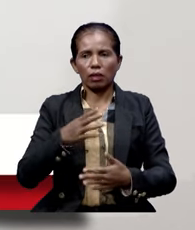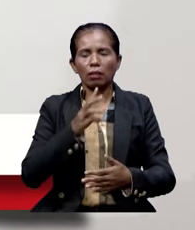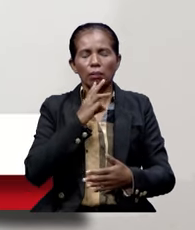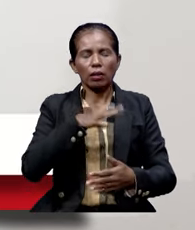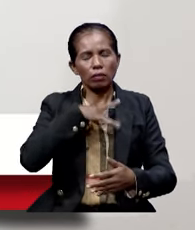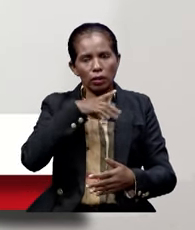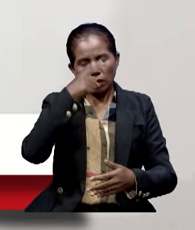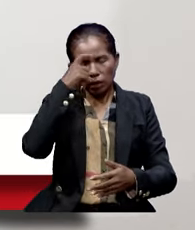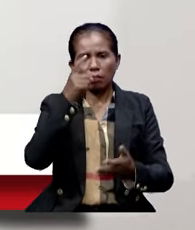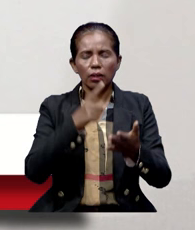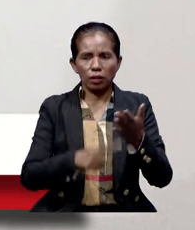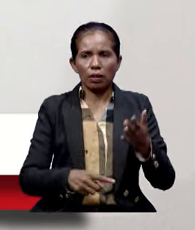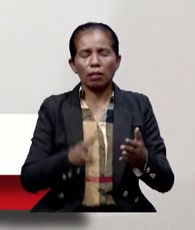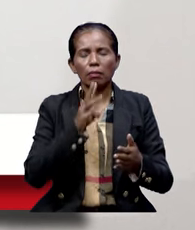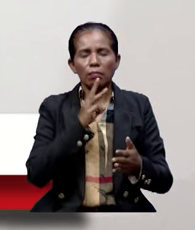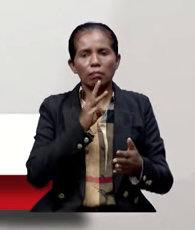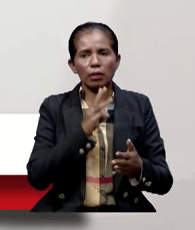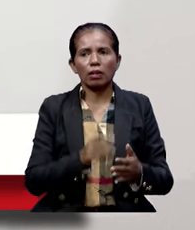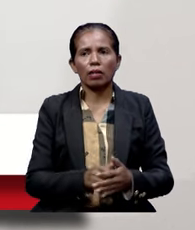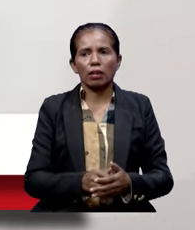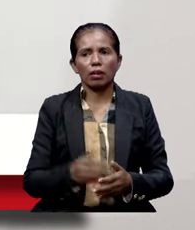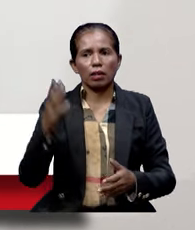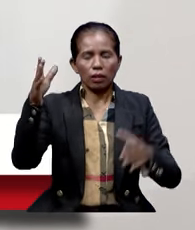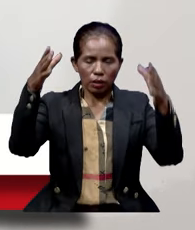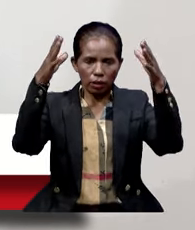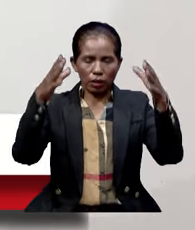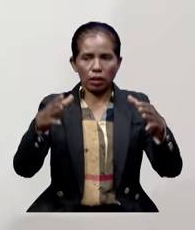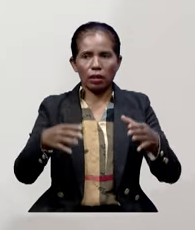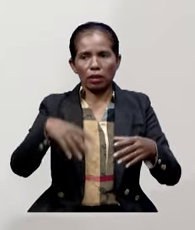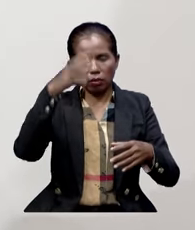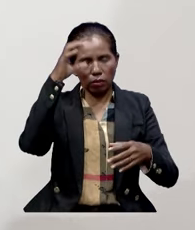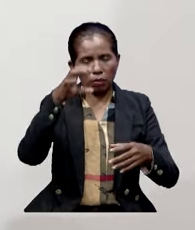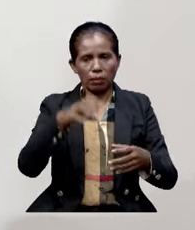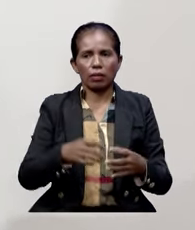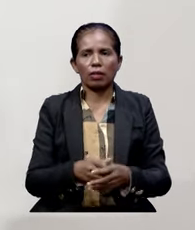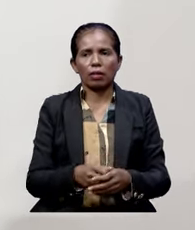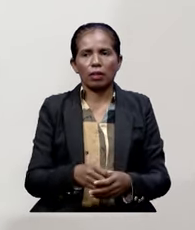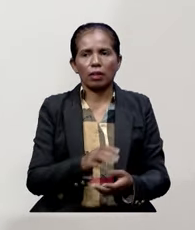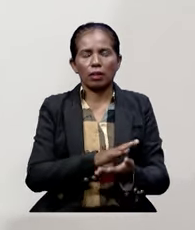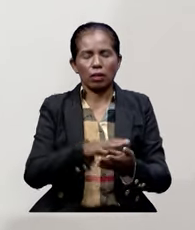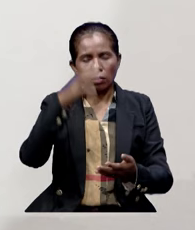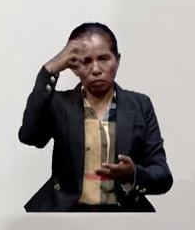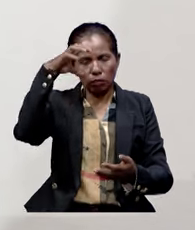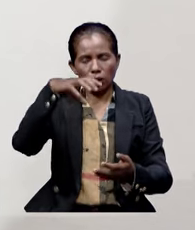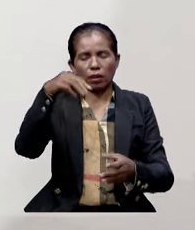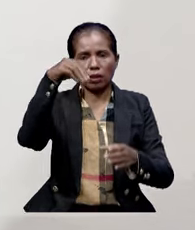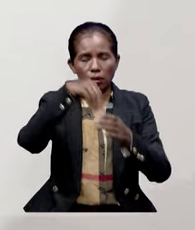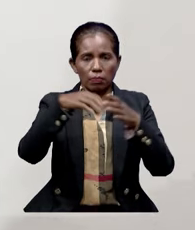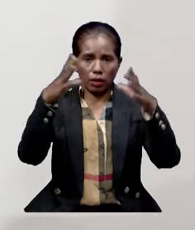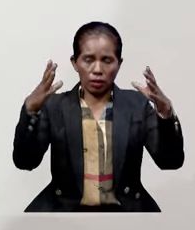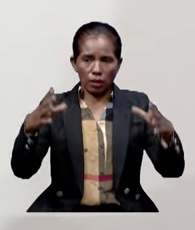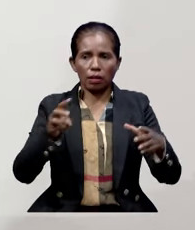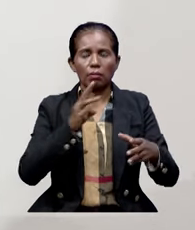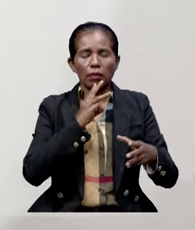be mera tamba sera be ne kan ele tanke ne maune uda ben tama terpaksa uda ben tama ne ba i